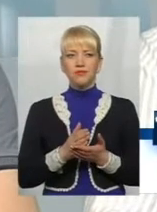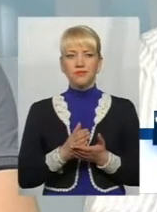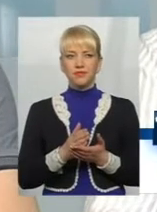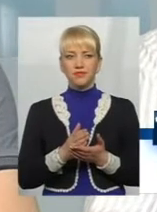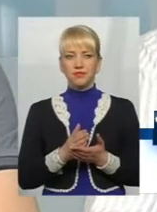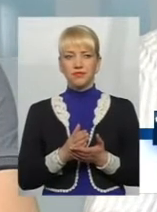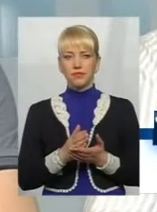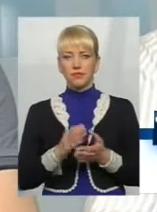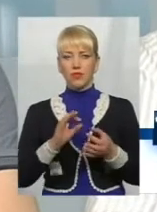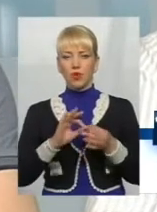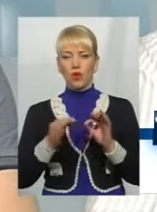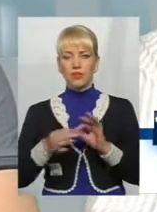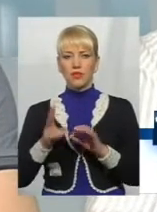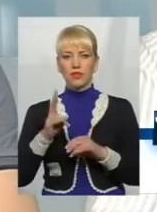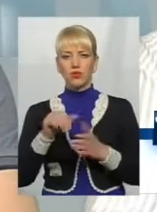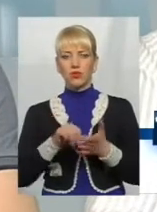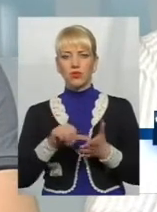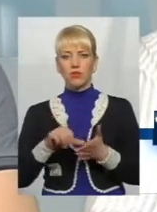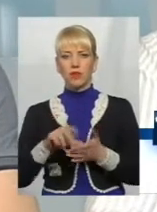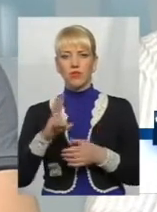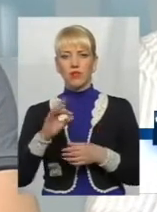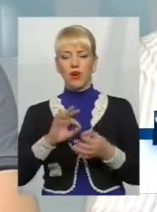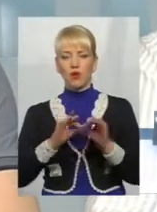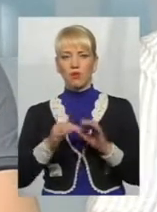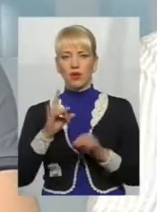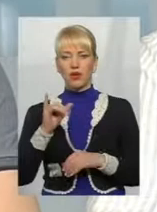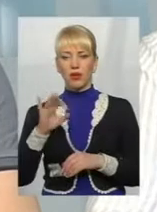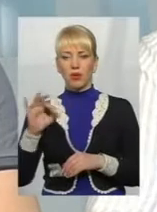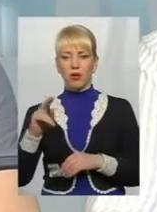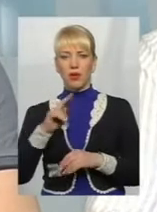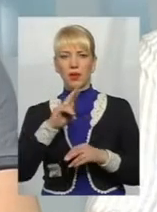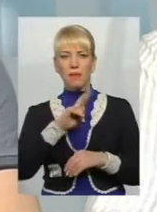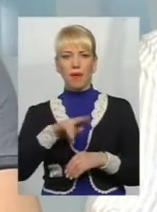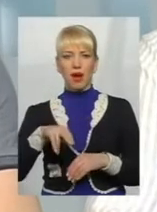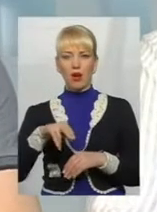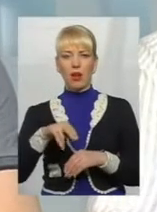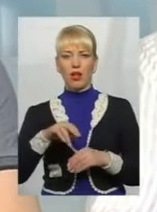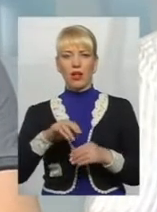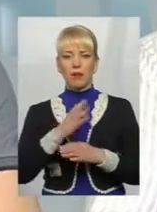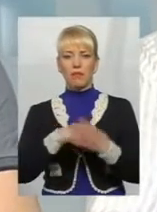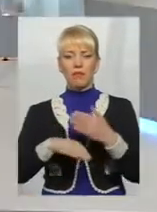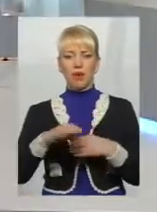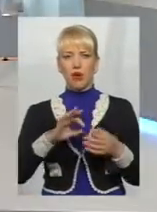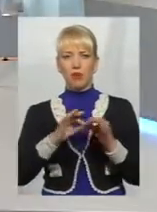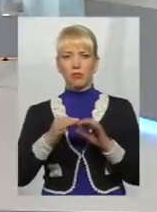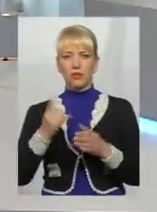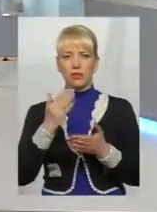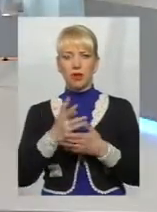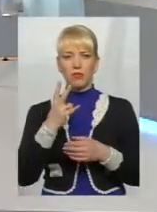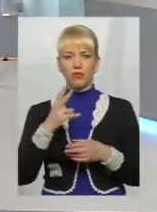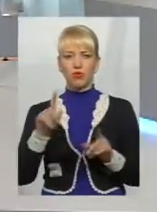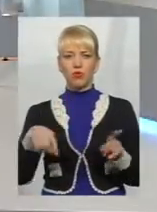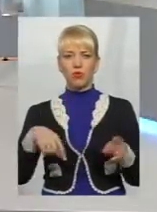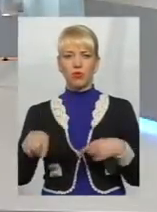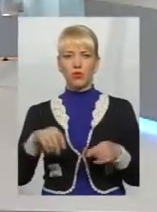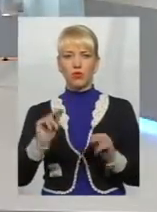цілий ряд олімпійців, які виступали на Олімпіаді в Ріо, і паралімпійці. Двох ми чемпіонів маємо, двох футболістів, чемпіонів